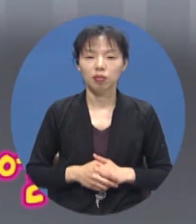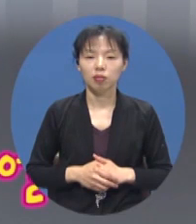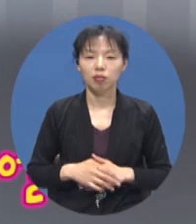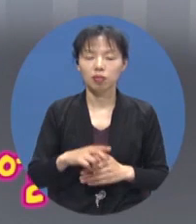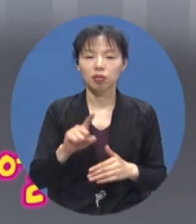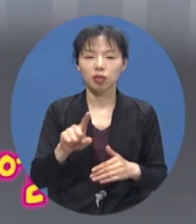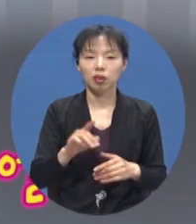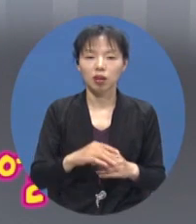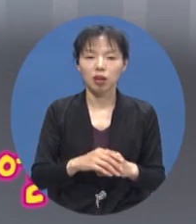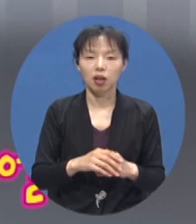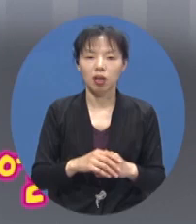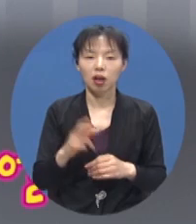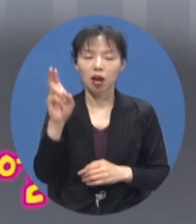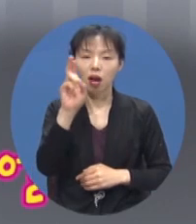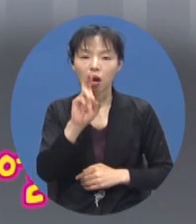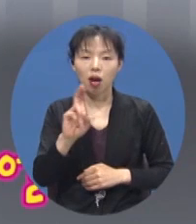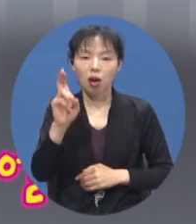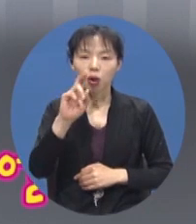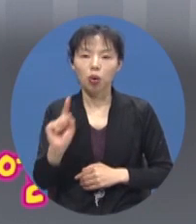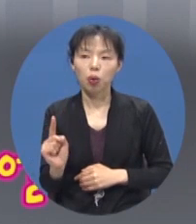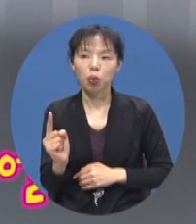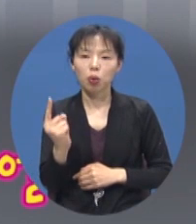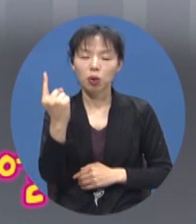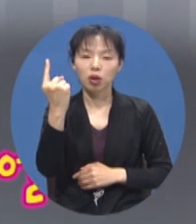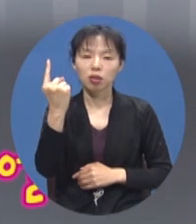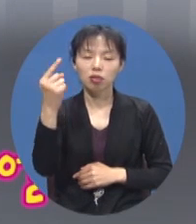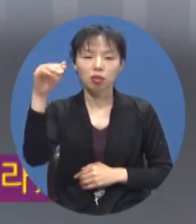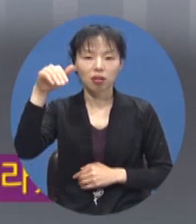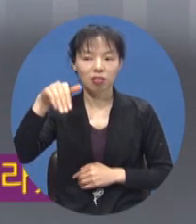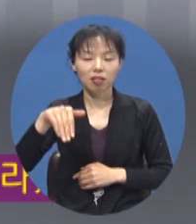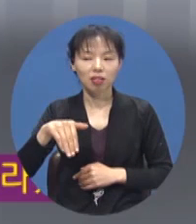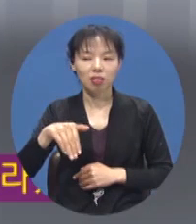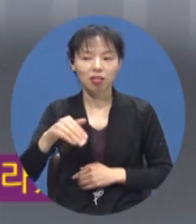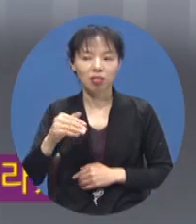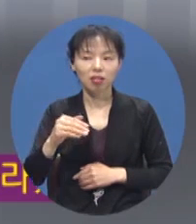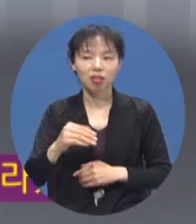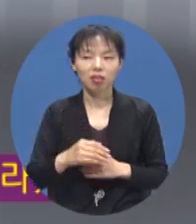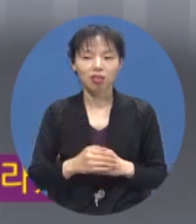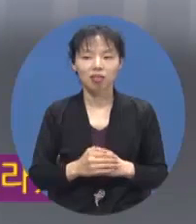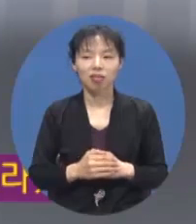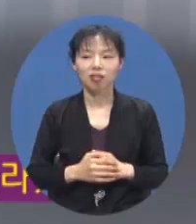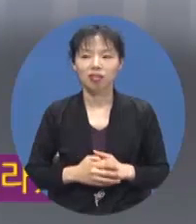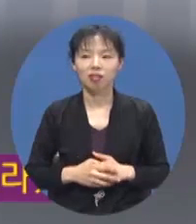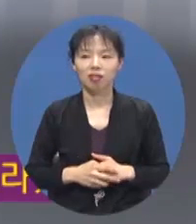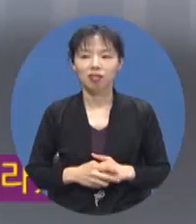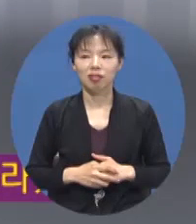이 부분에서 음은 올라갔을까요? 내려갔을까요?